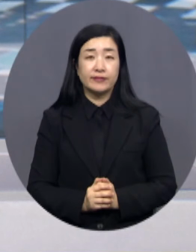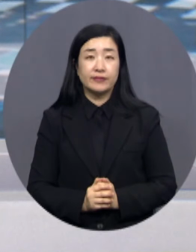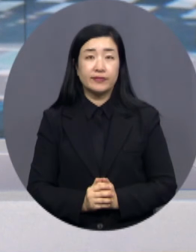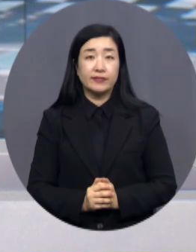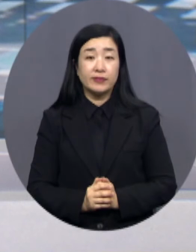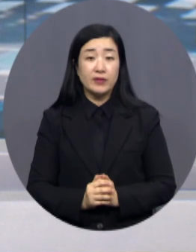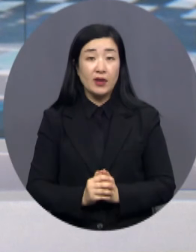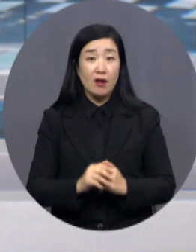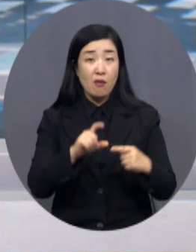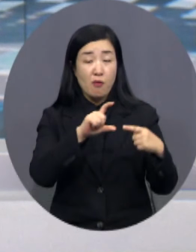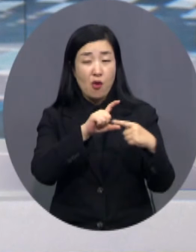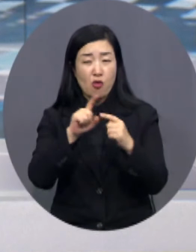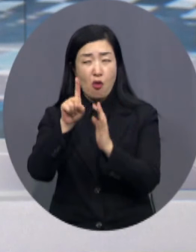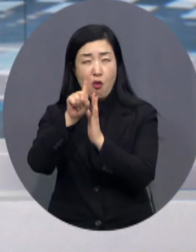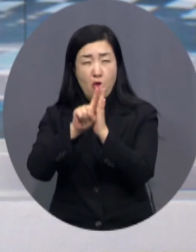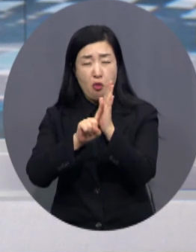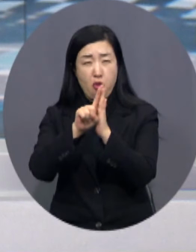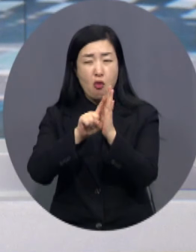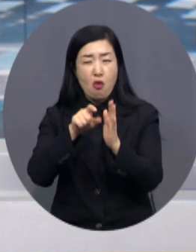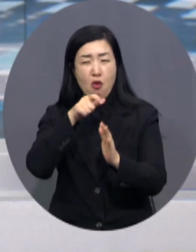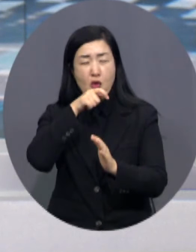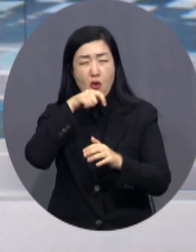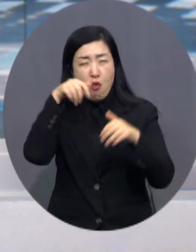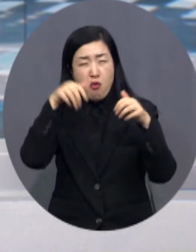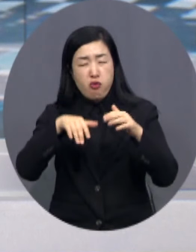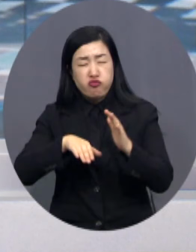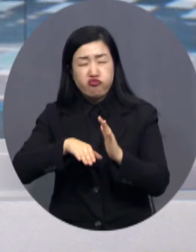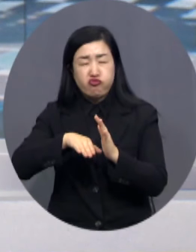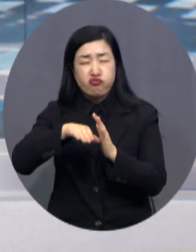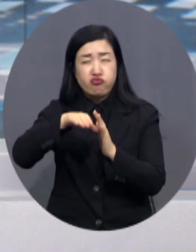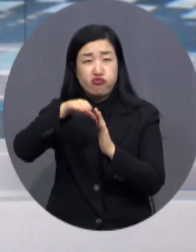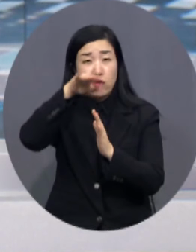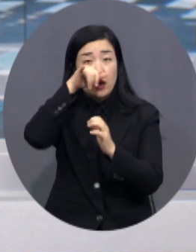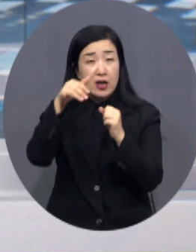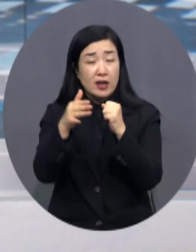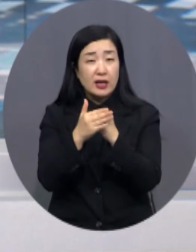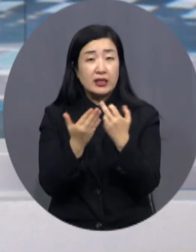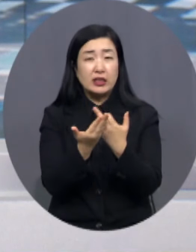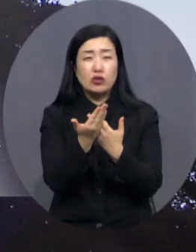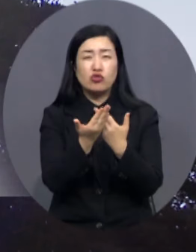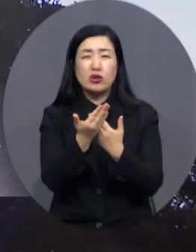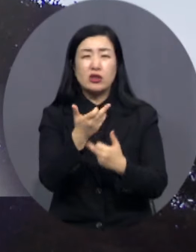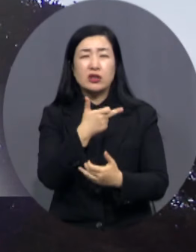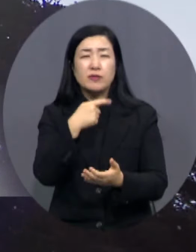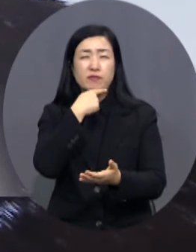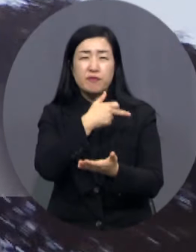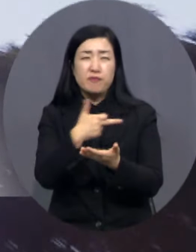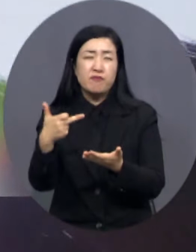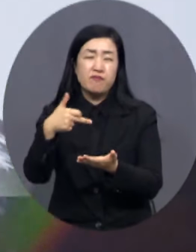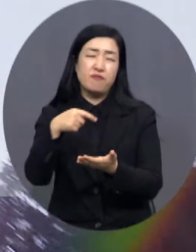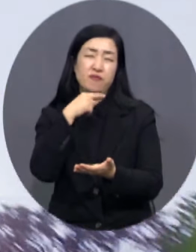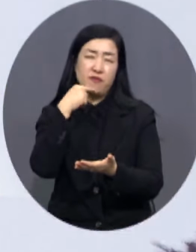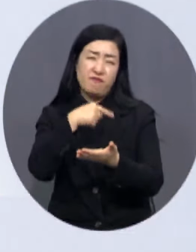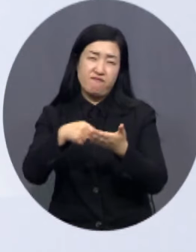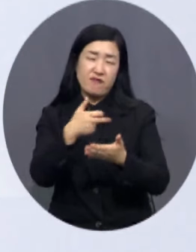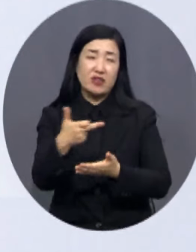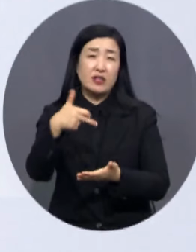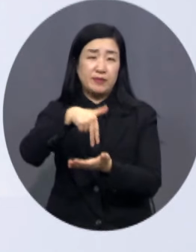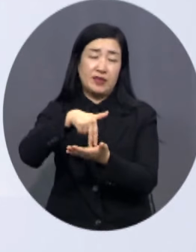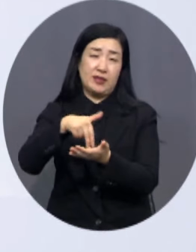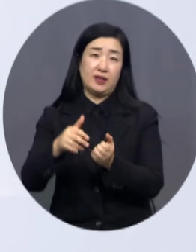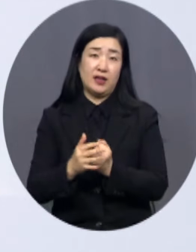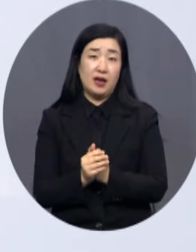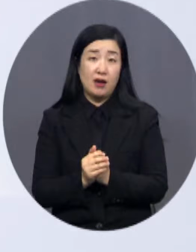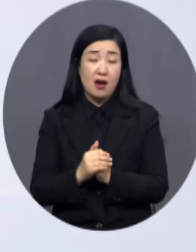연평균 기온 상승과 강수량 증가 등 기후 변화가 이어질 경우 제주가 가장 큰 피해를 볼 것으로 예측됐습니다